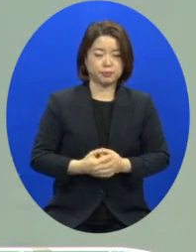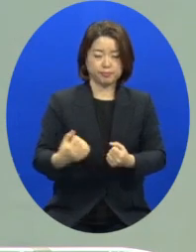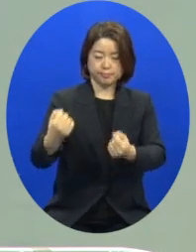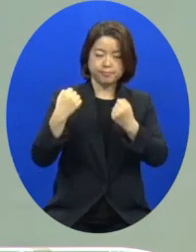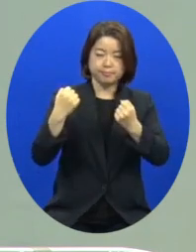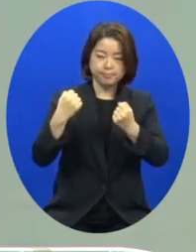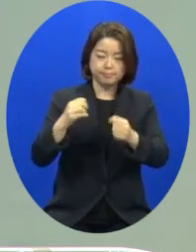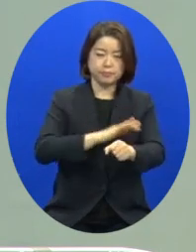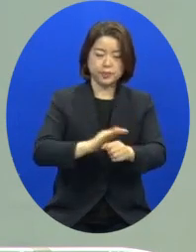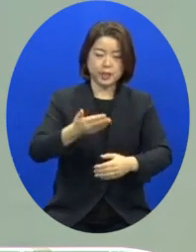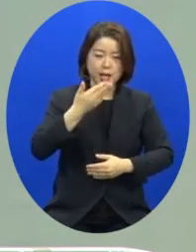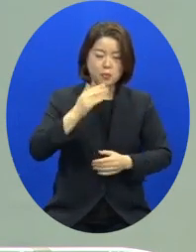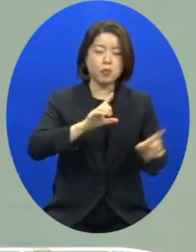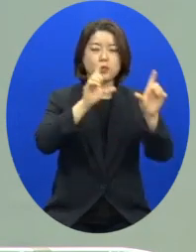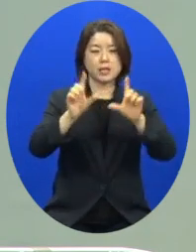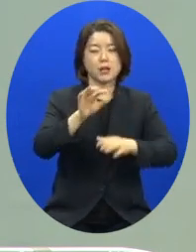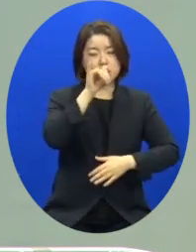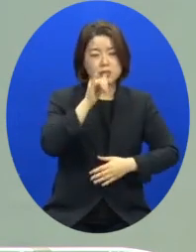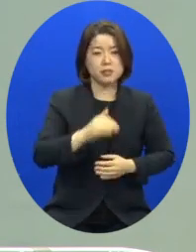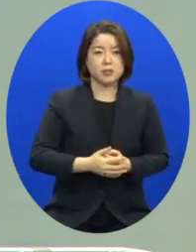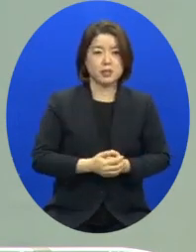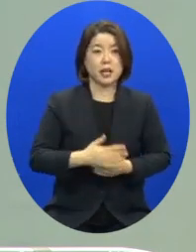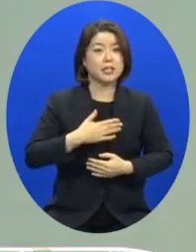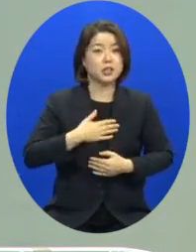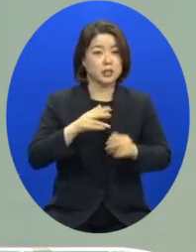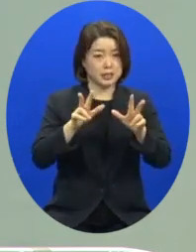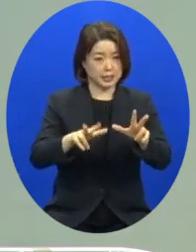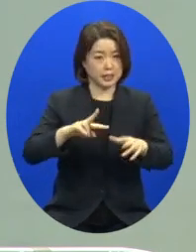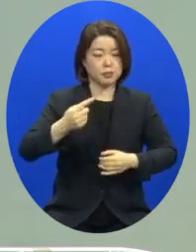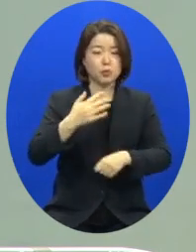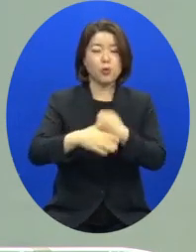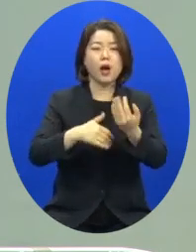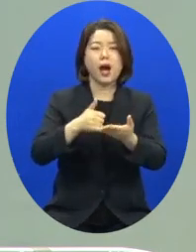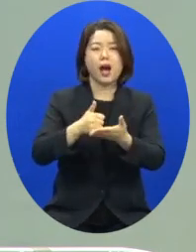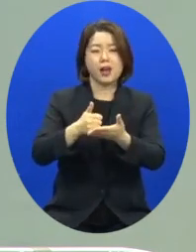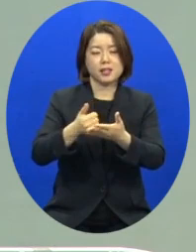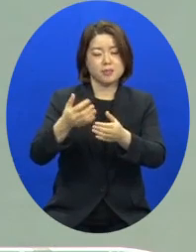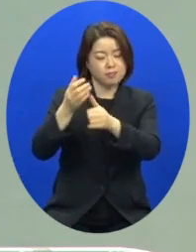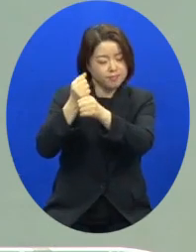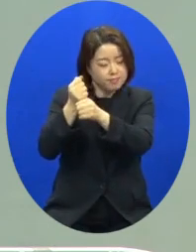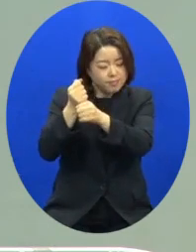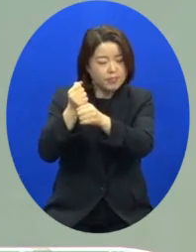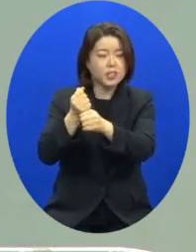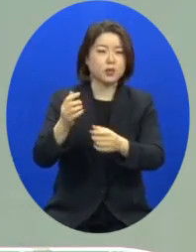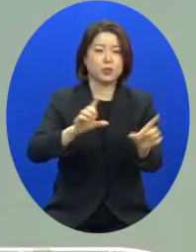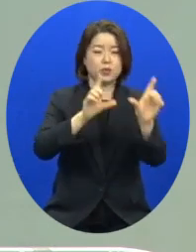건강하게 잘 먹고 지냅니다. 저는 지금도 하나님께 의지하고 삽니다.